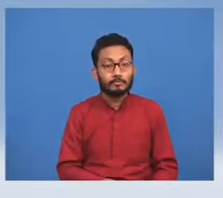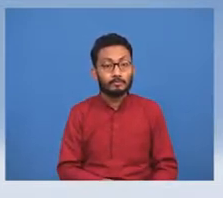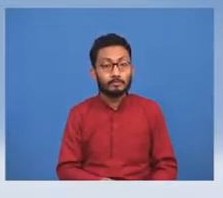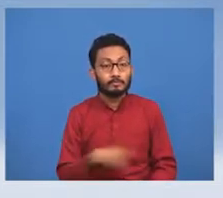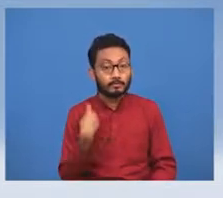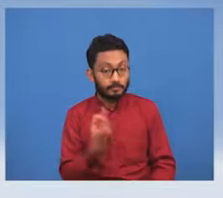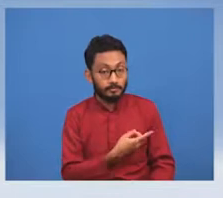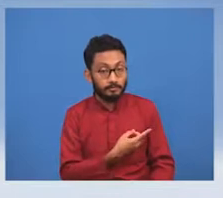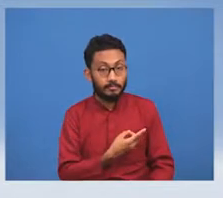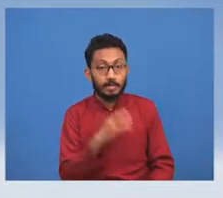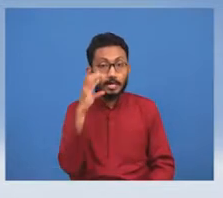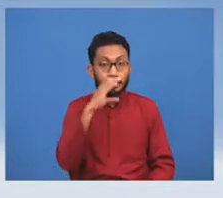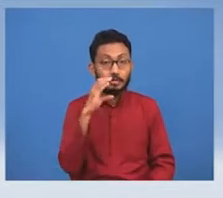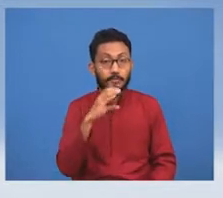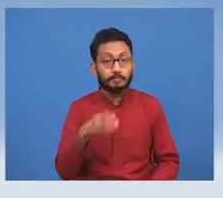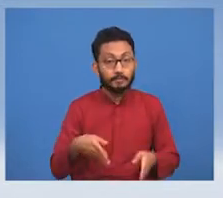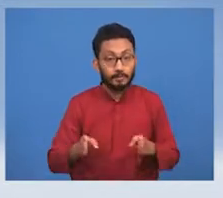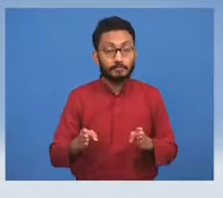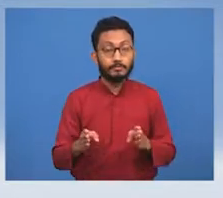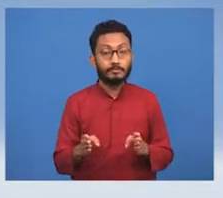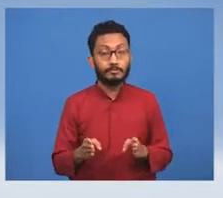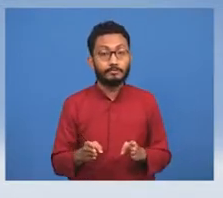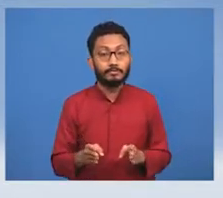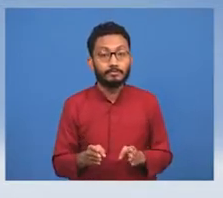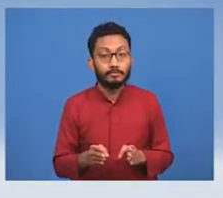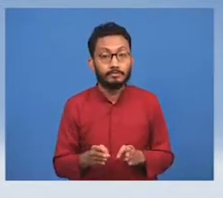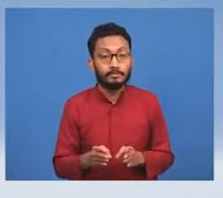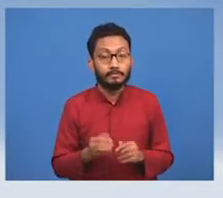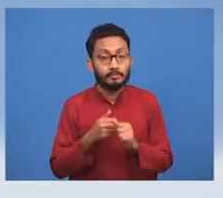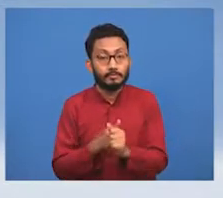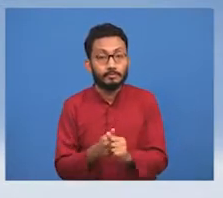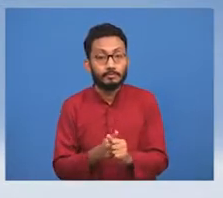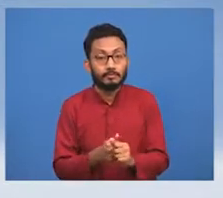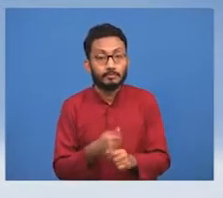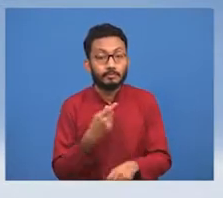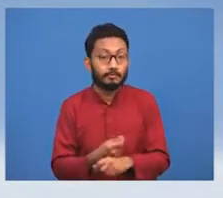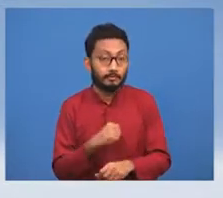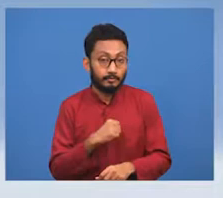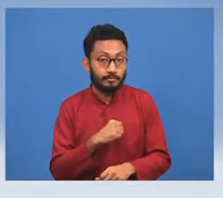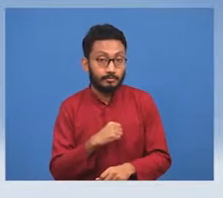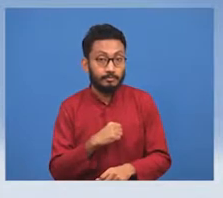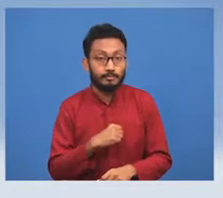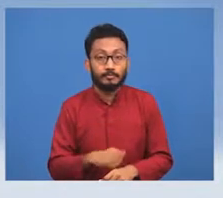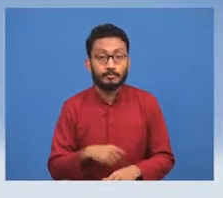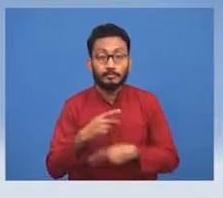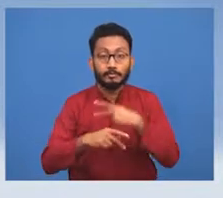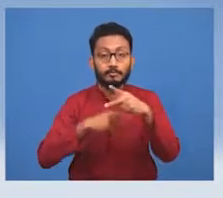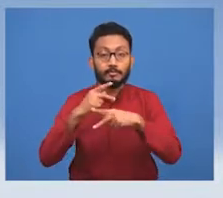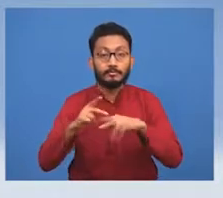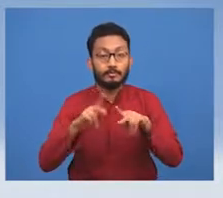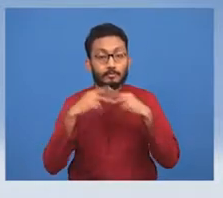kewajipan bagi setiap Muslim mengikut kemampuan masing-masing, sama ada di peringkat